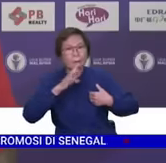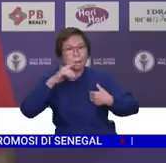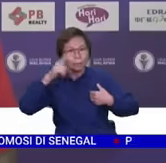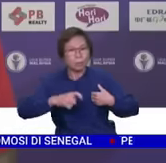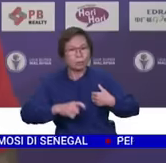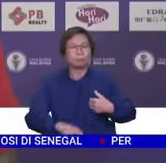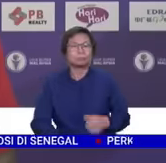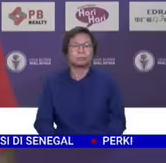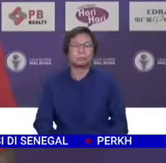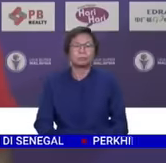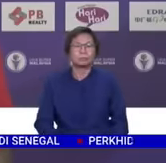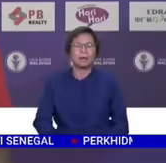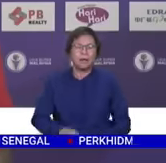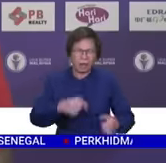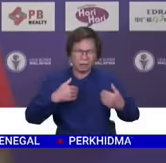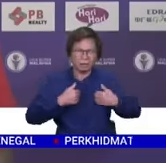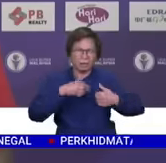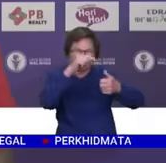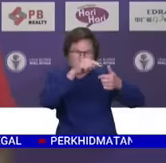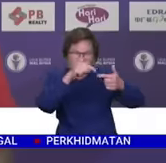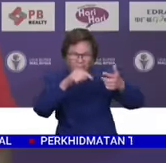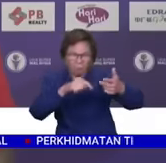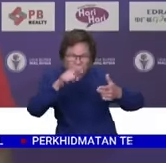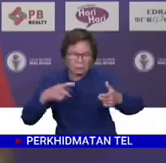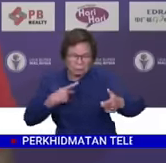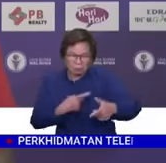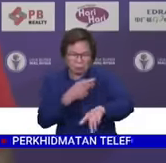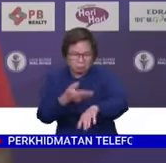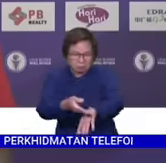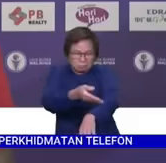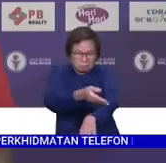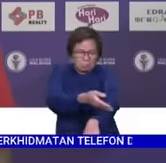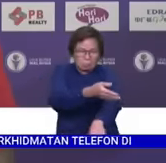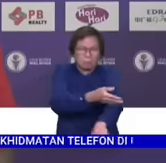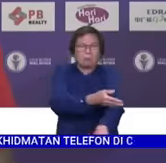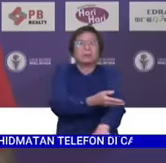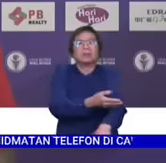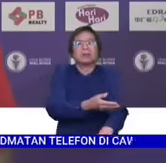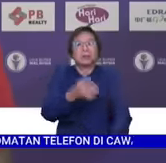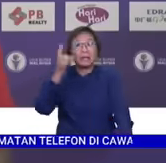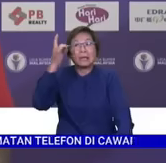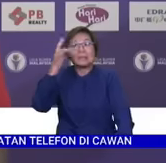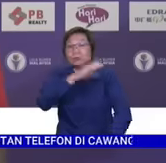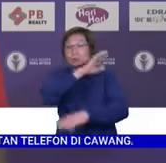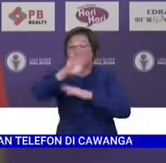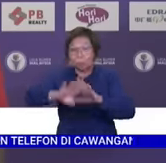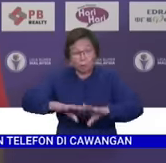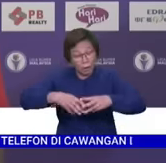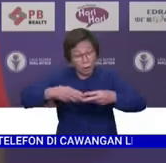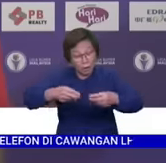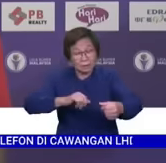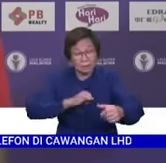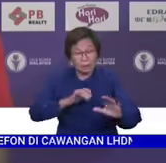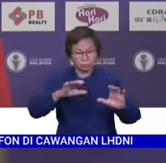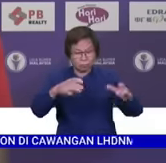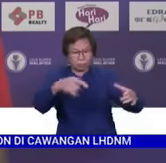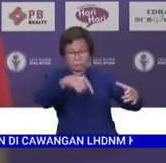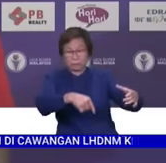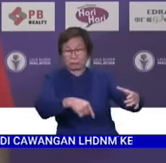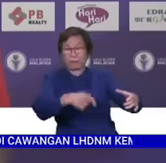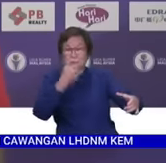benda yang kita perlu kubiki dan salah jika semua berjalan lancar Saya ingin pasca nih